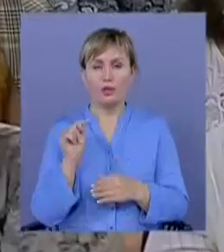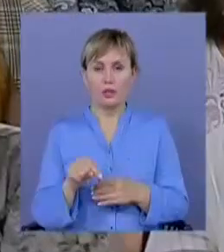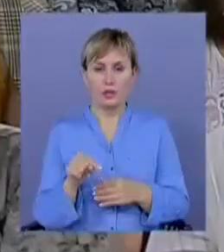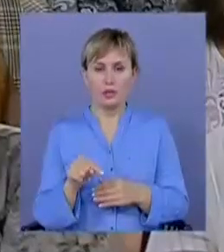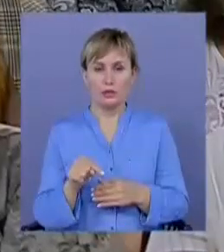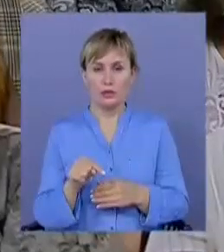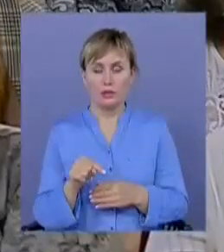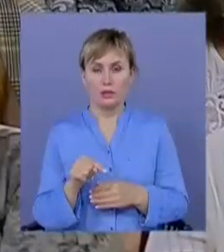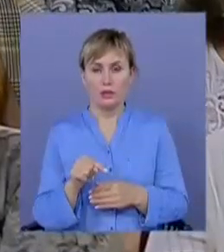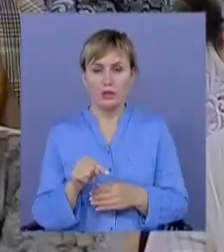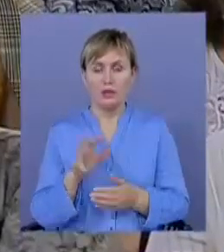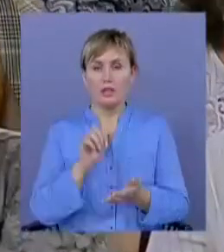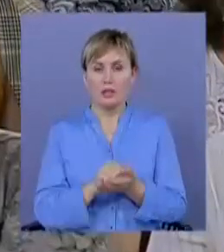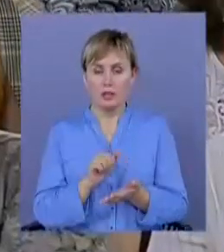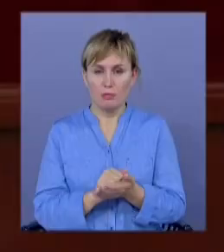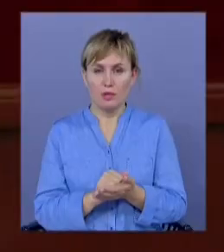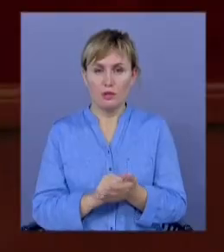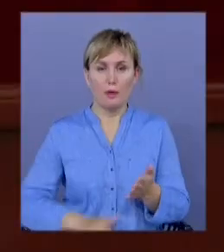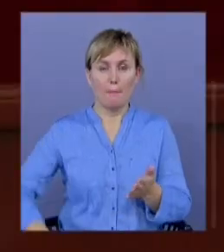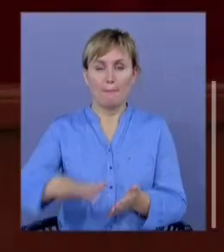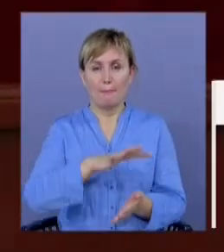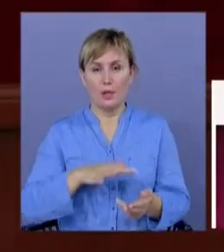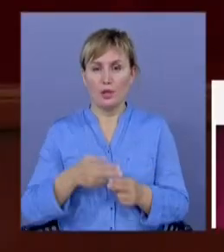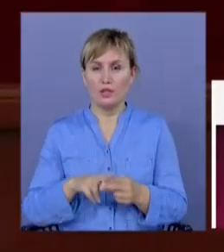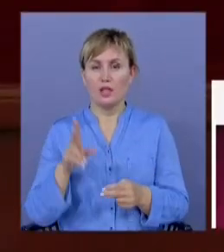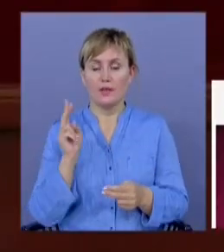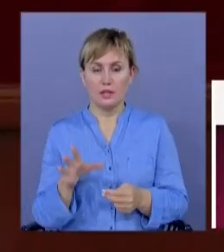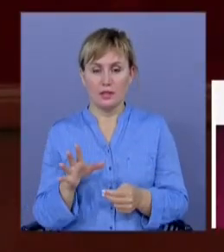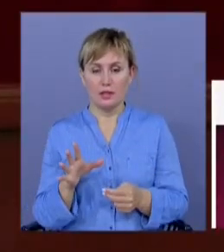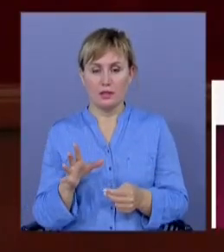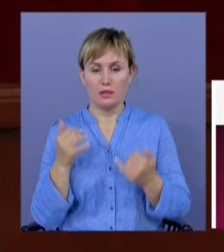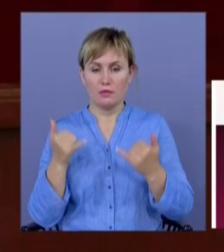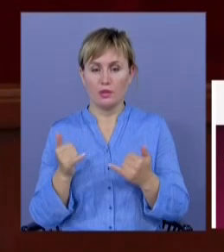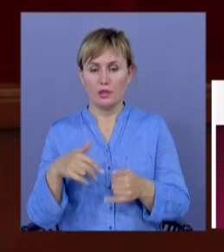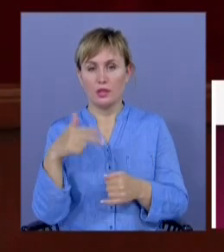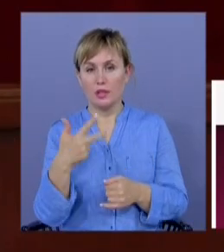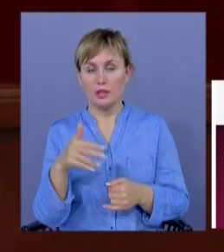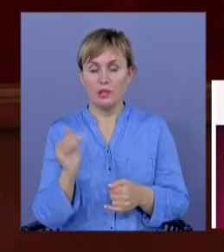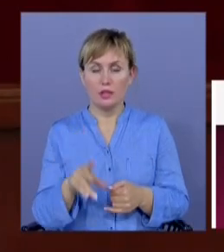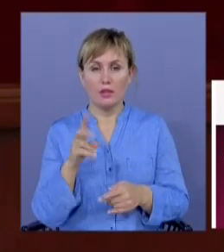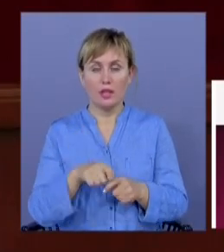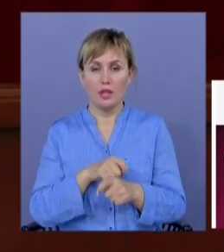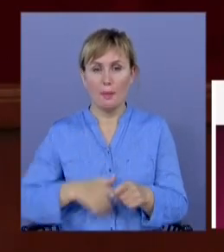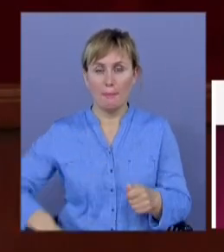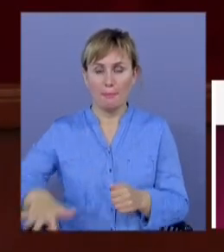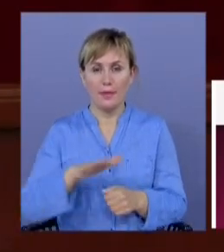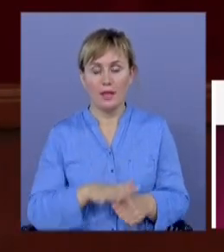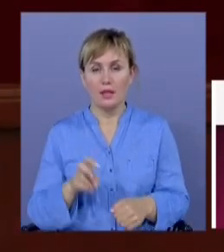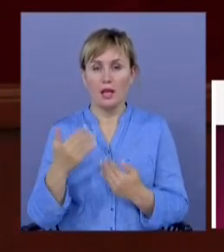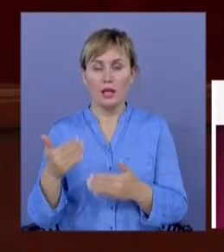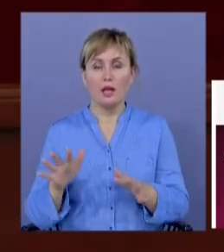их, занимает площадь всех этих квартир, сегодня 300 тысяч квадратных метров, на